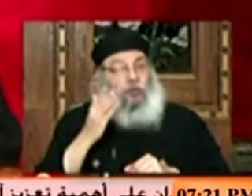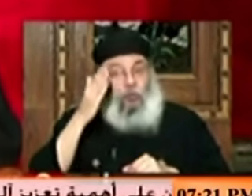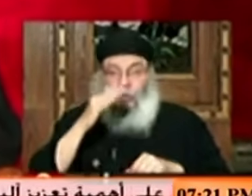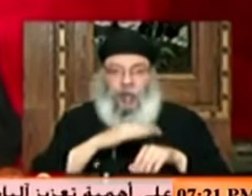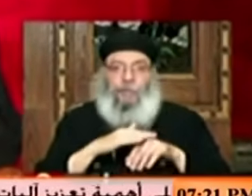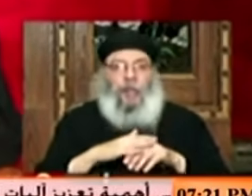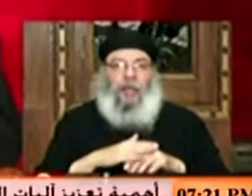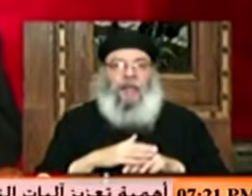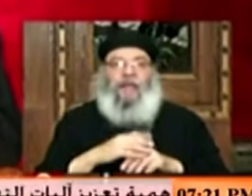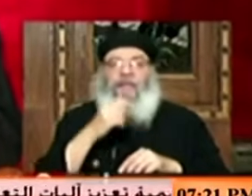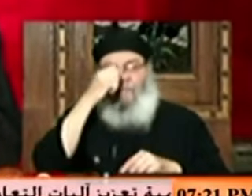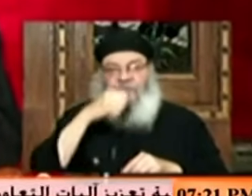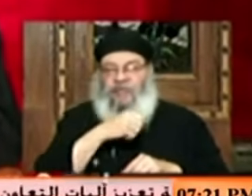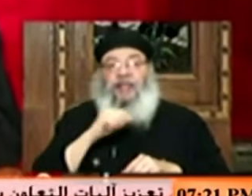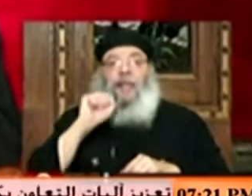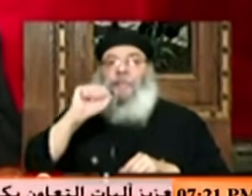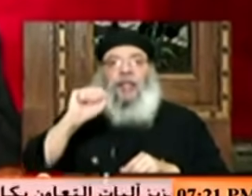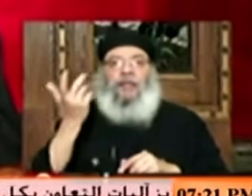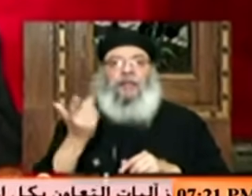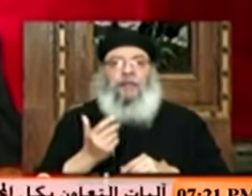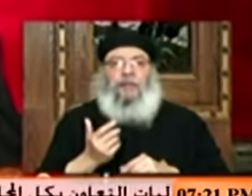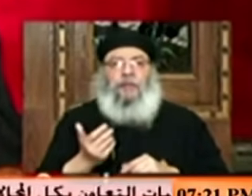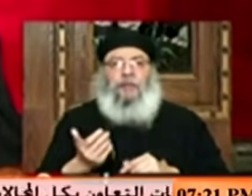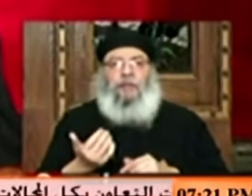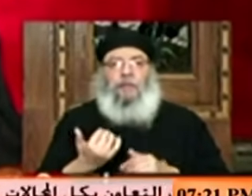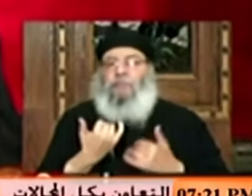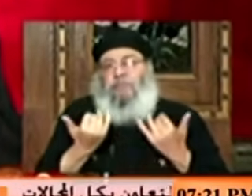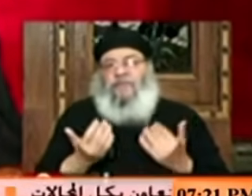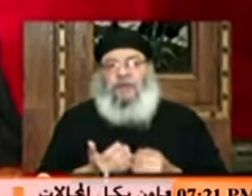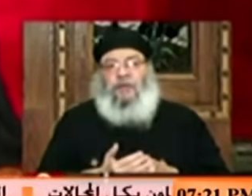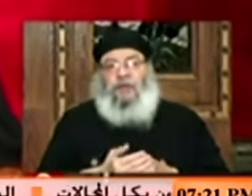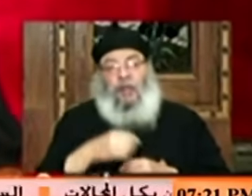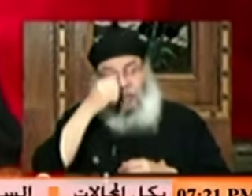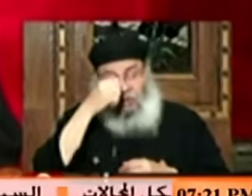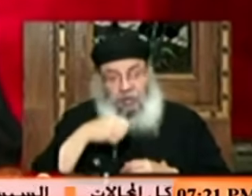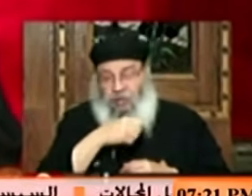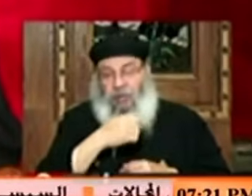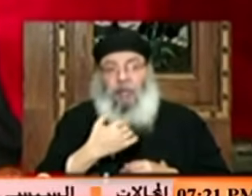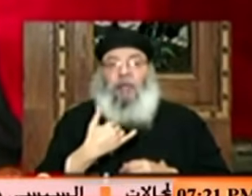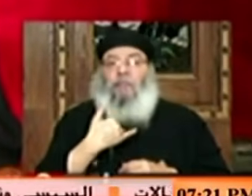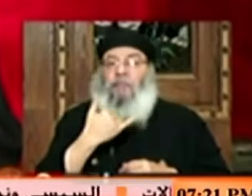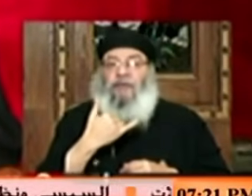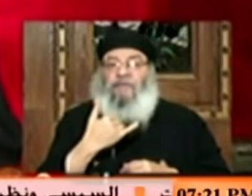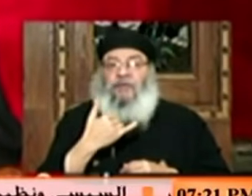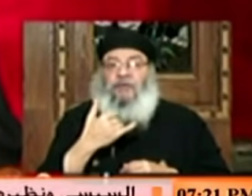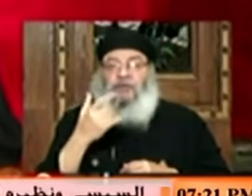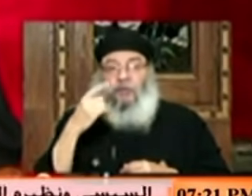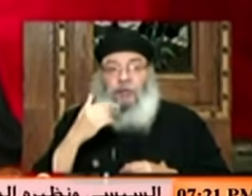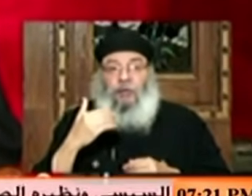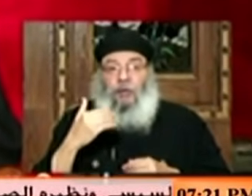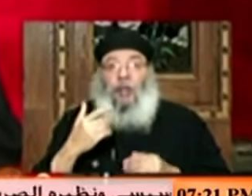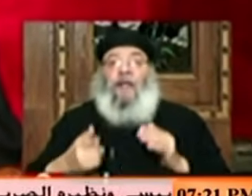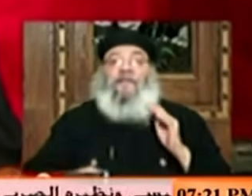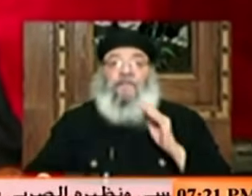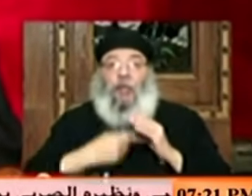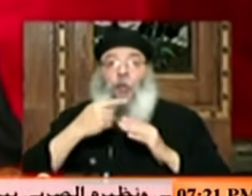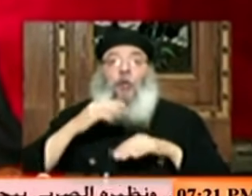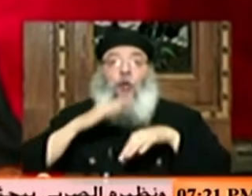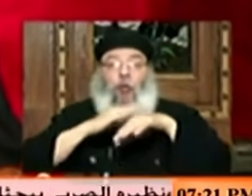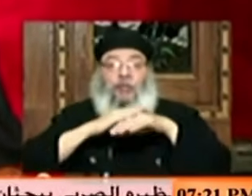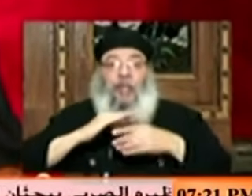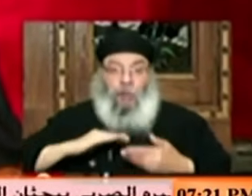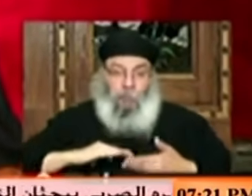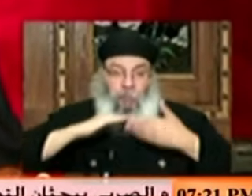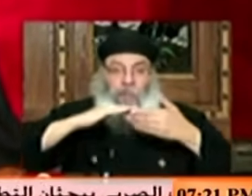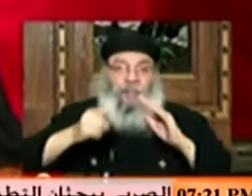الخدمه ازاي في كنيستك قالت لي ابدا كنيستنا ما كانش فيها لاعداد خدام قلت لها امال